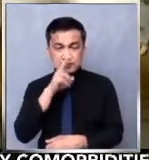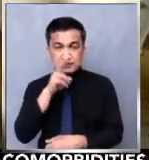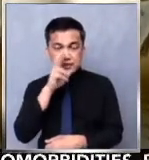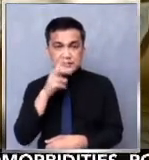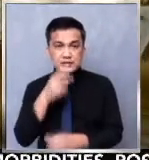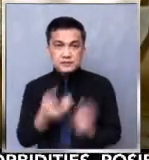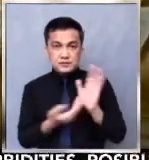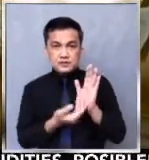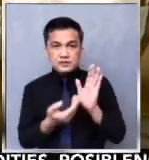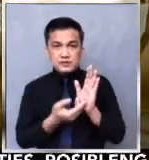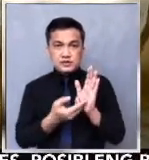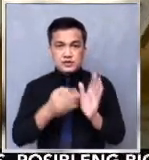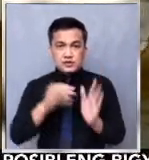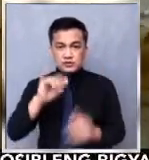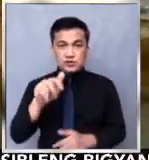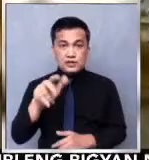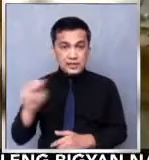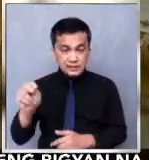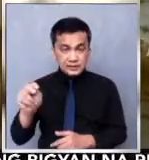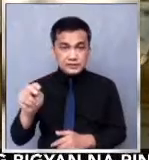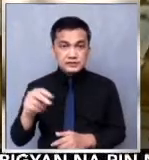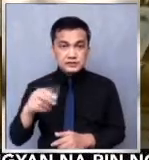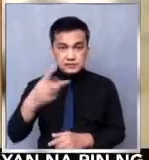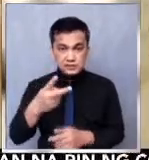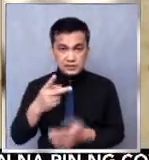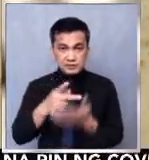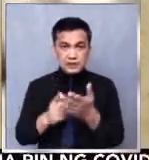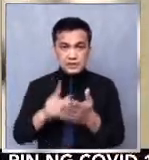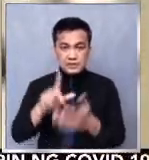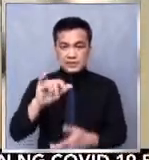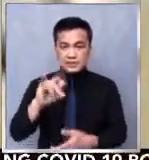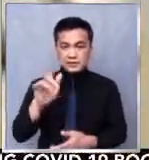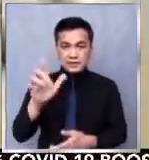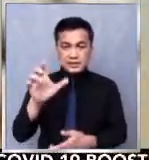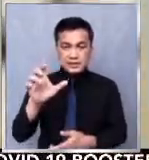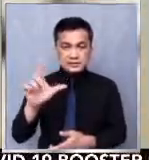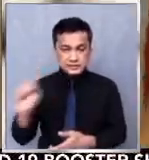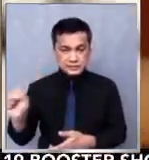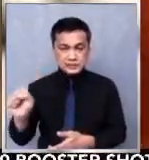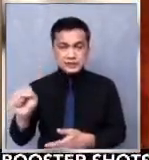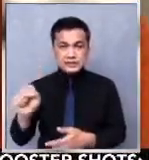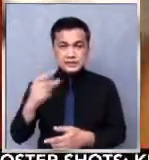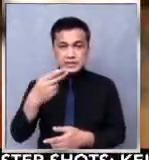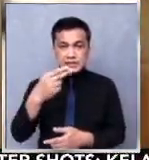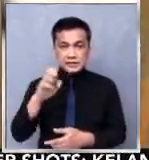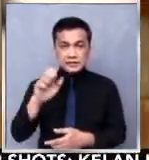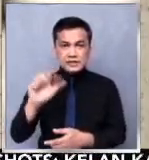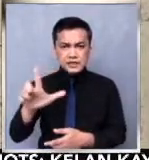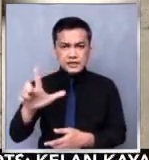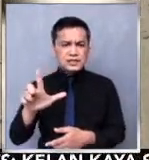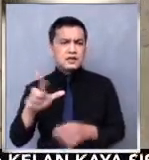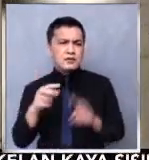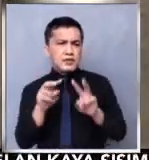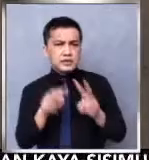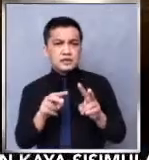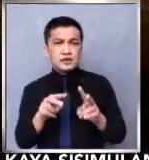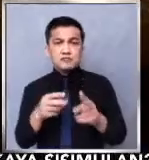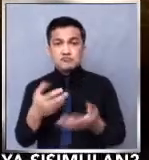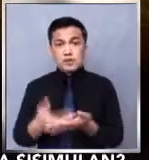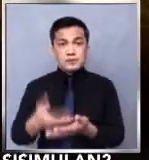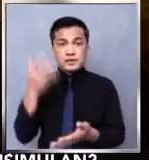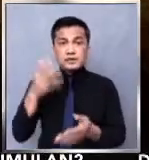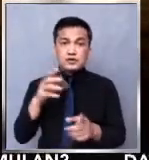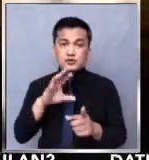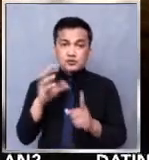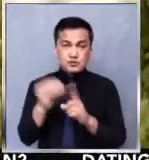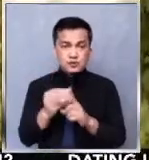Jose sa ikalawang bahagi ng Limitless na Heal. Makikita riyan ang mayaman nating kultura, makapigil hiningang